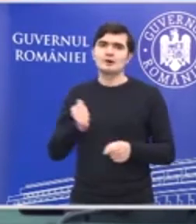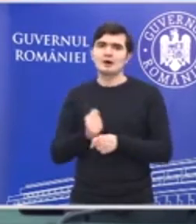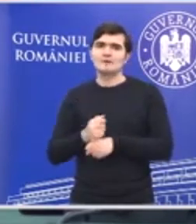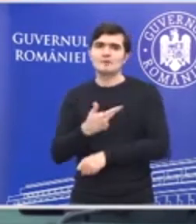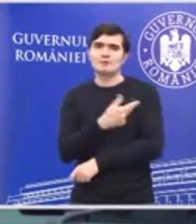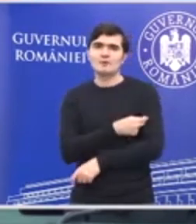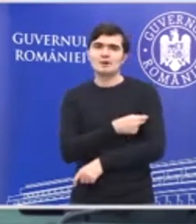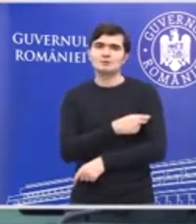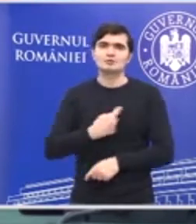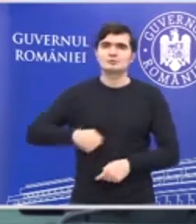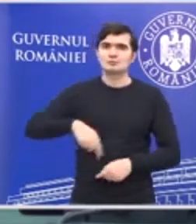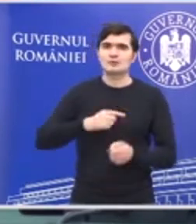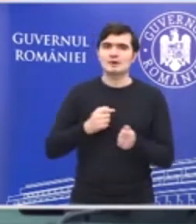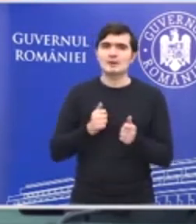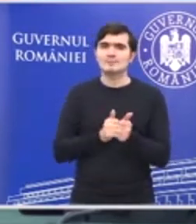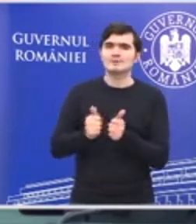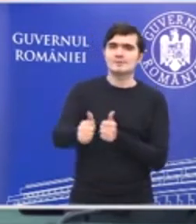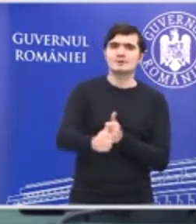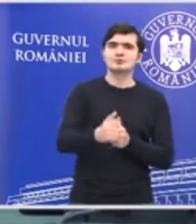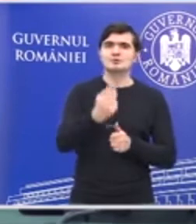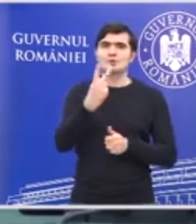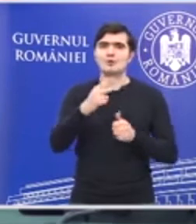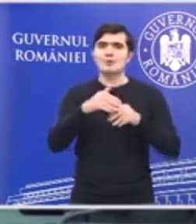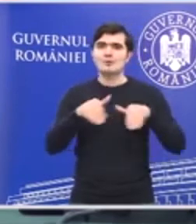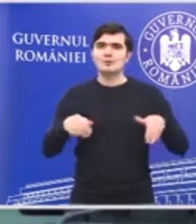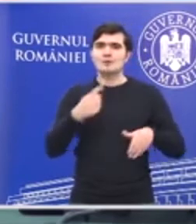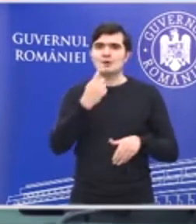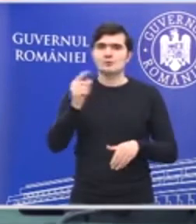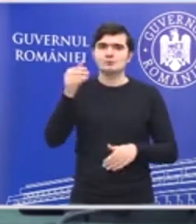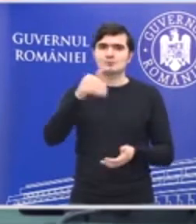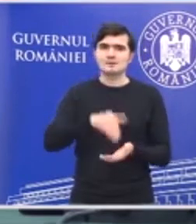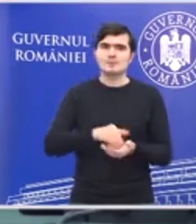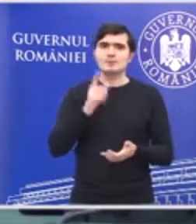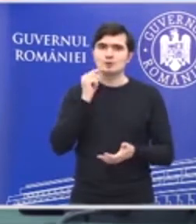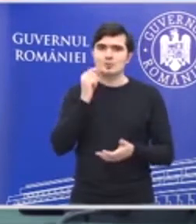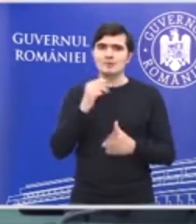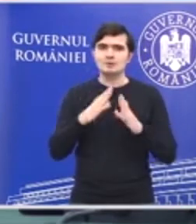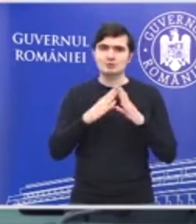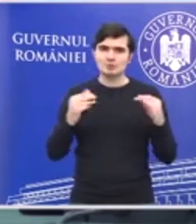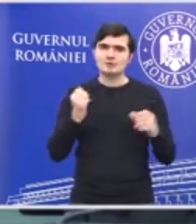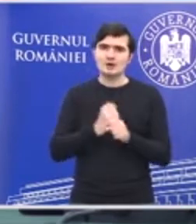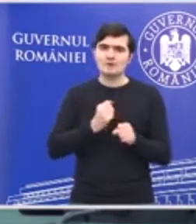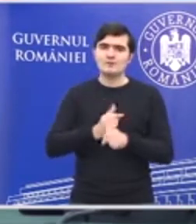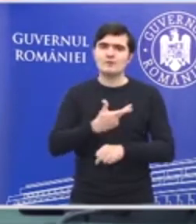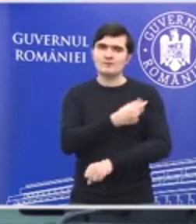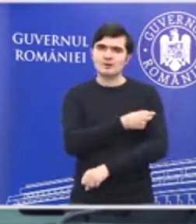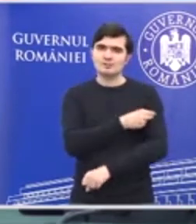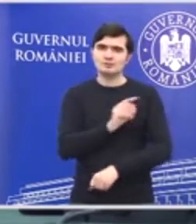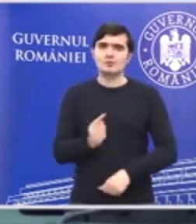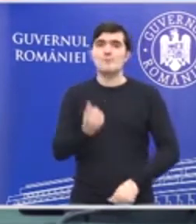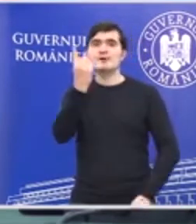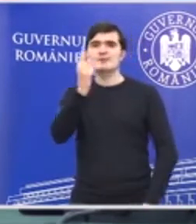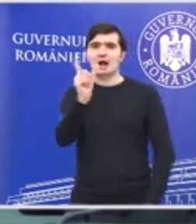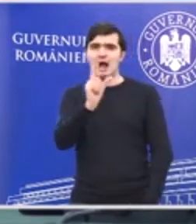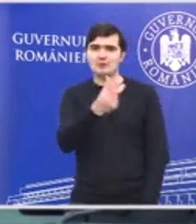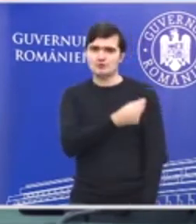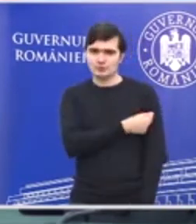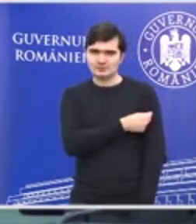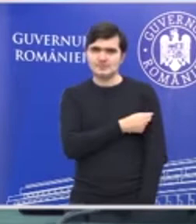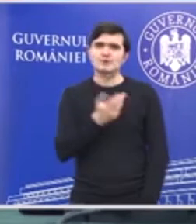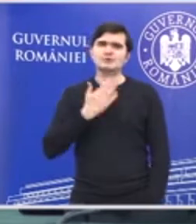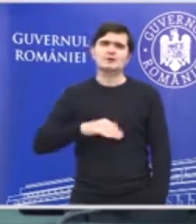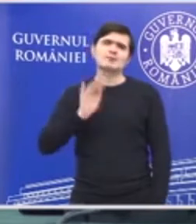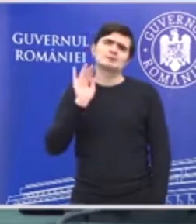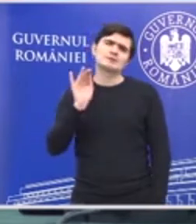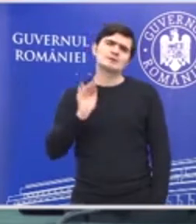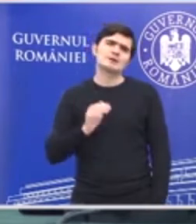am depășit 2.100.000 peste acest număr persoane vaccinate cu prima doză și vreau să vă